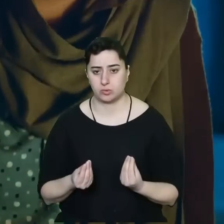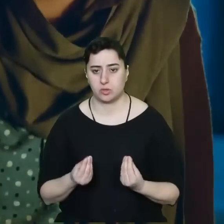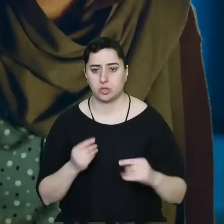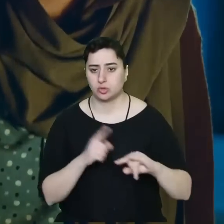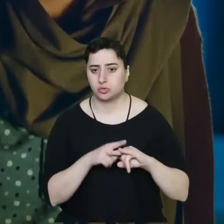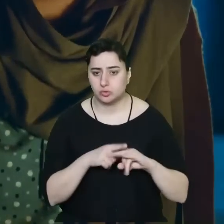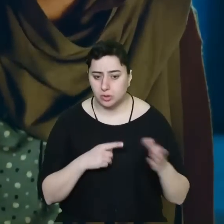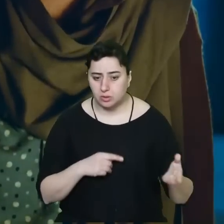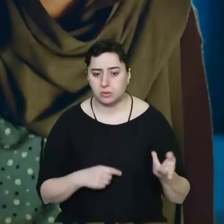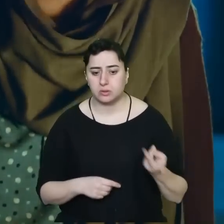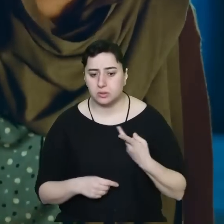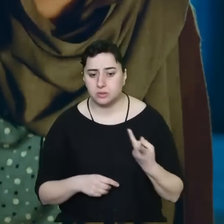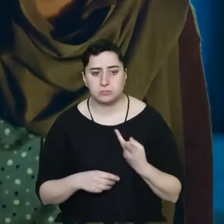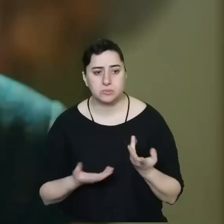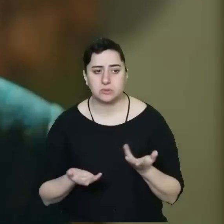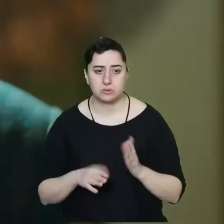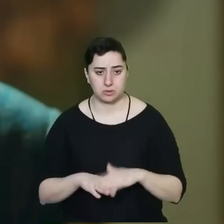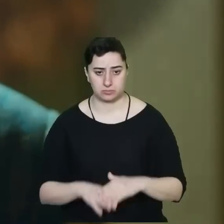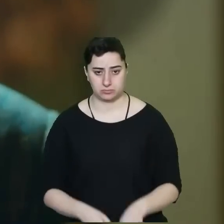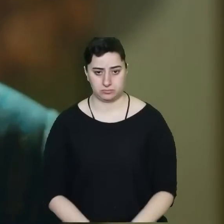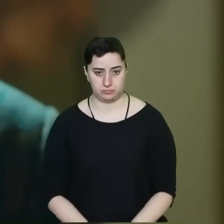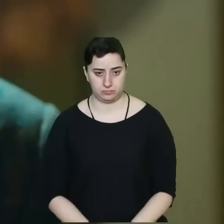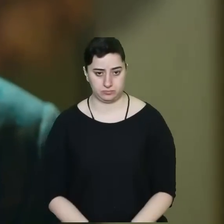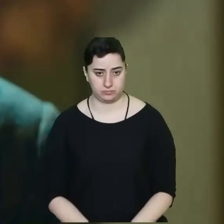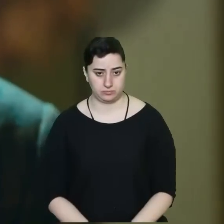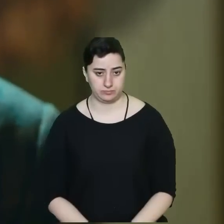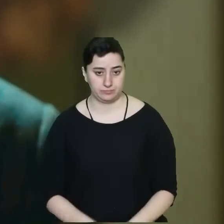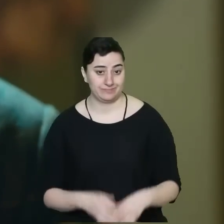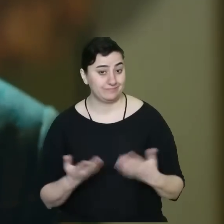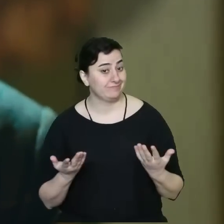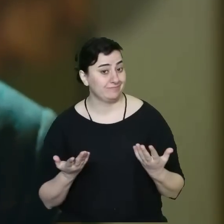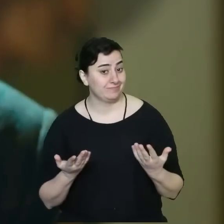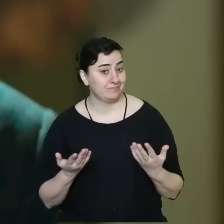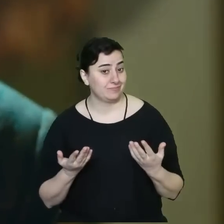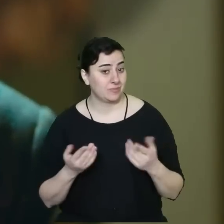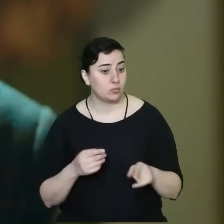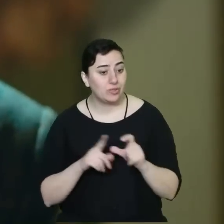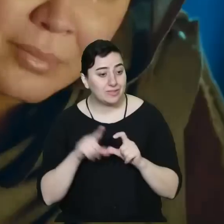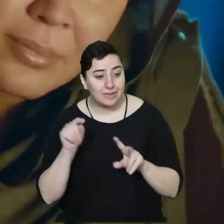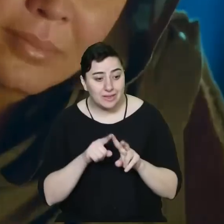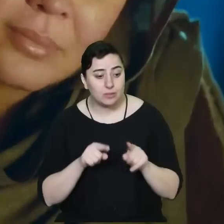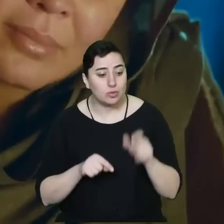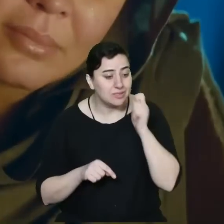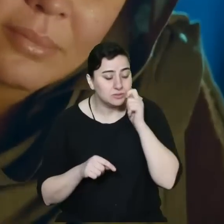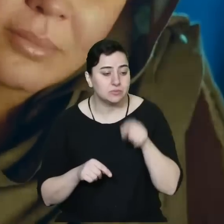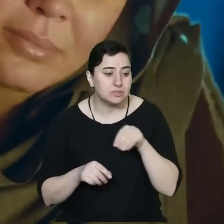Hüseyin de, ben de garip. İslam garip, bu din garip.